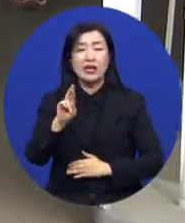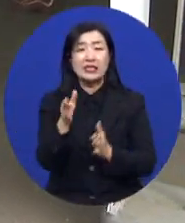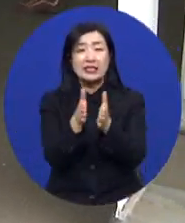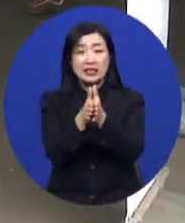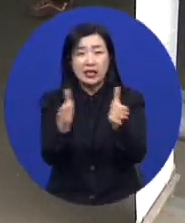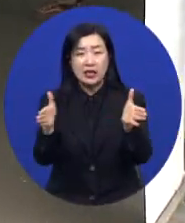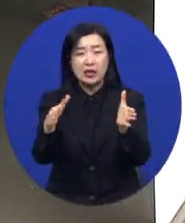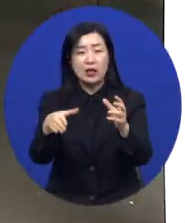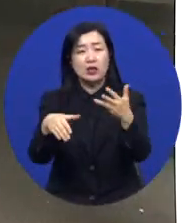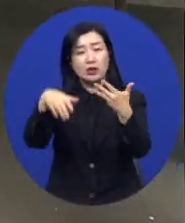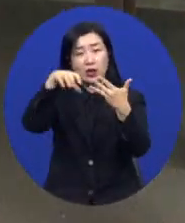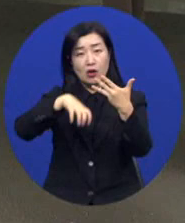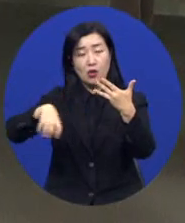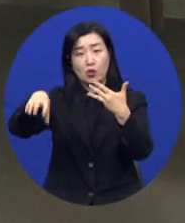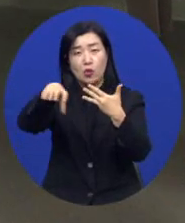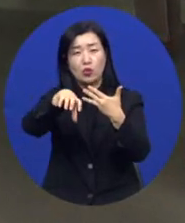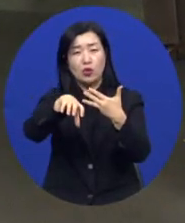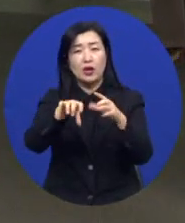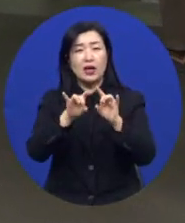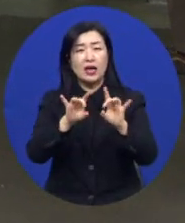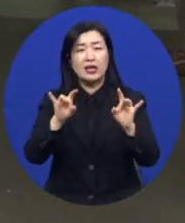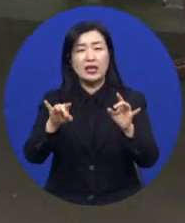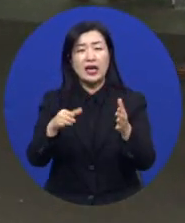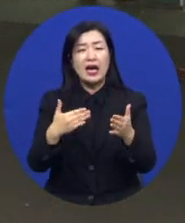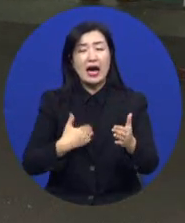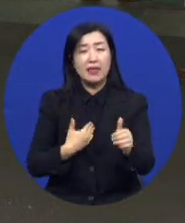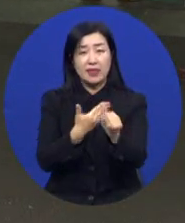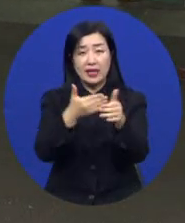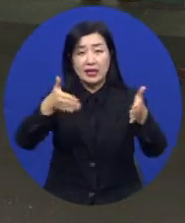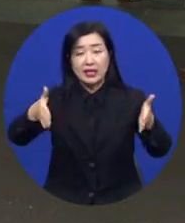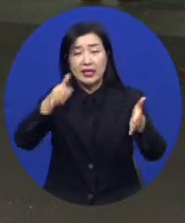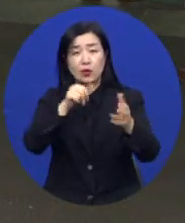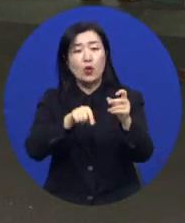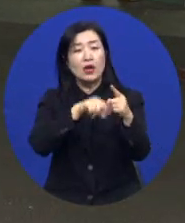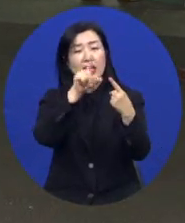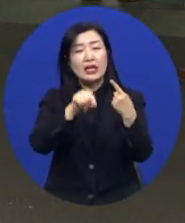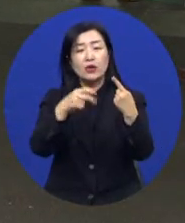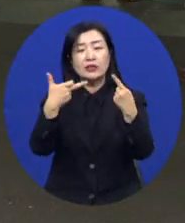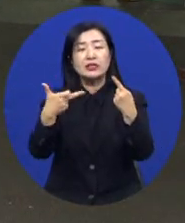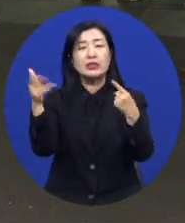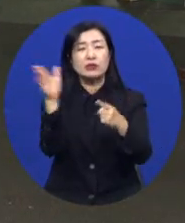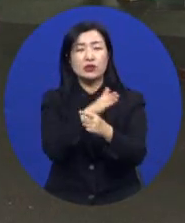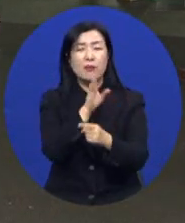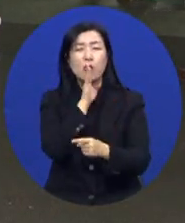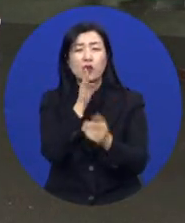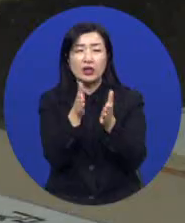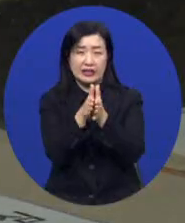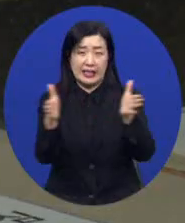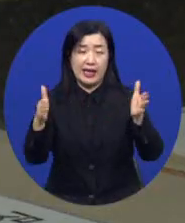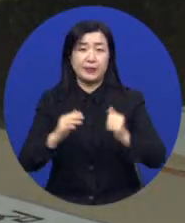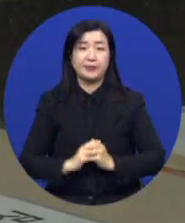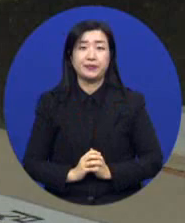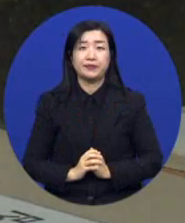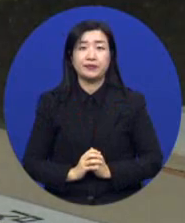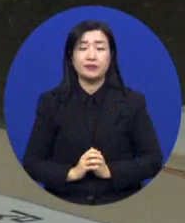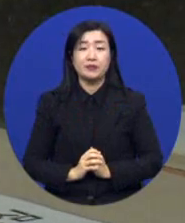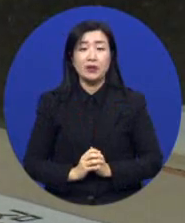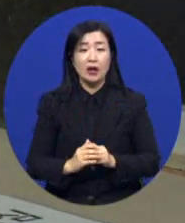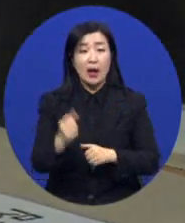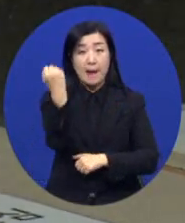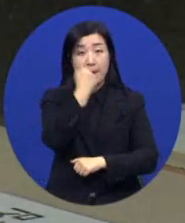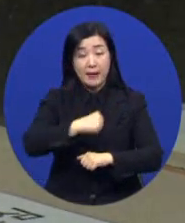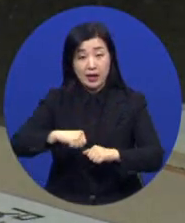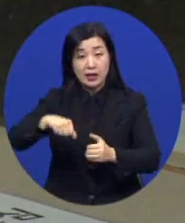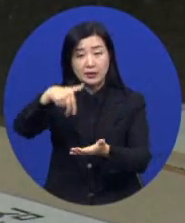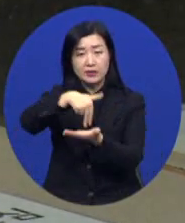모두 8 포스로 일정 대조 기간을 거친 뒤 오는 17일부터 본격 실시 됩니다 위반할 경우